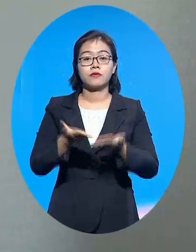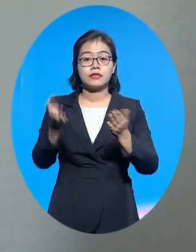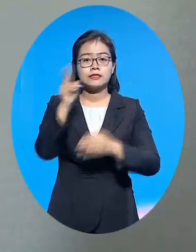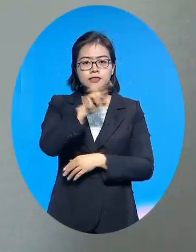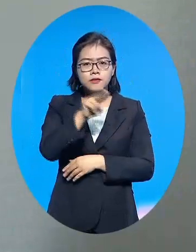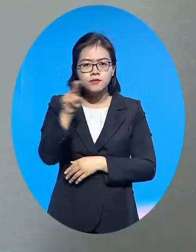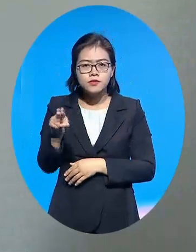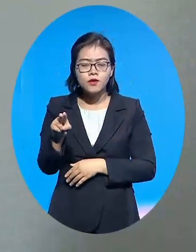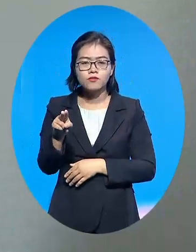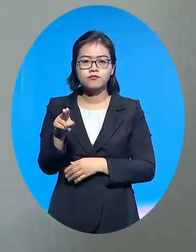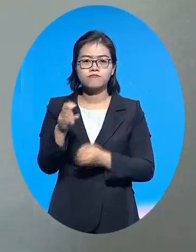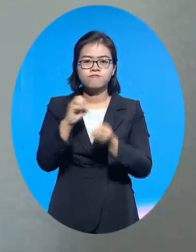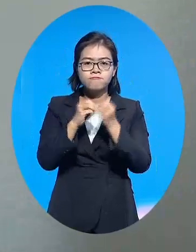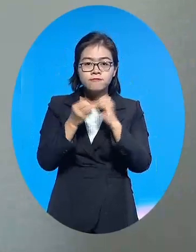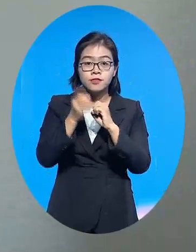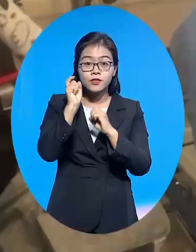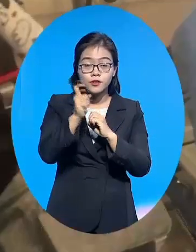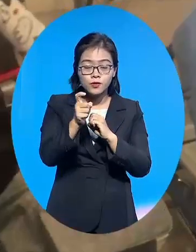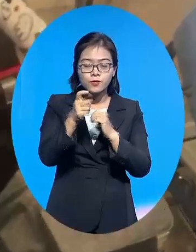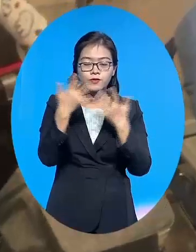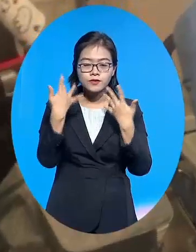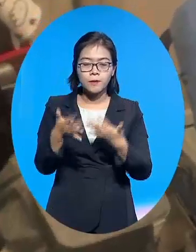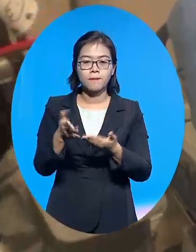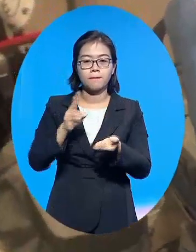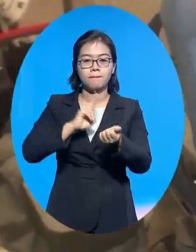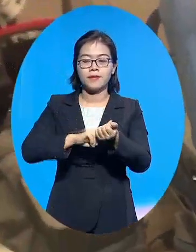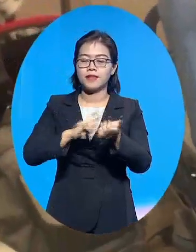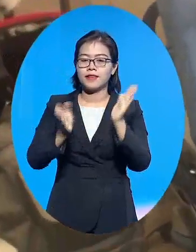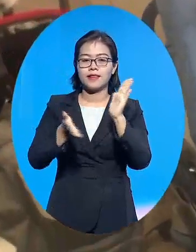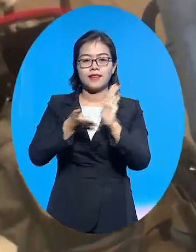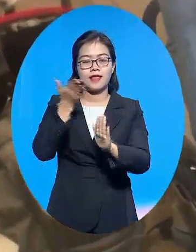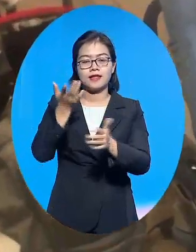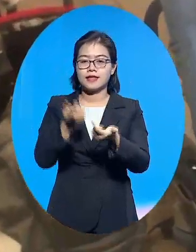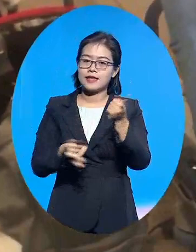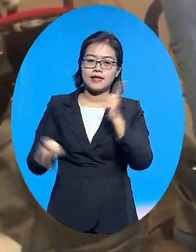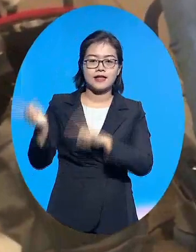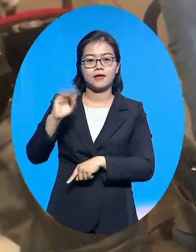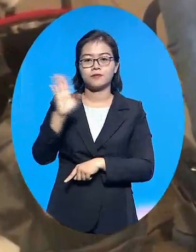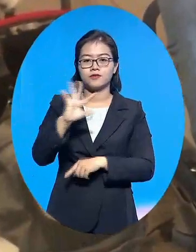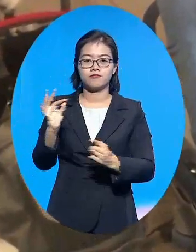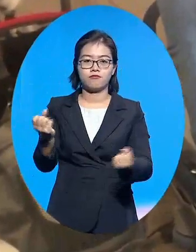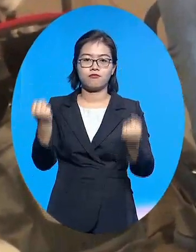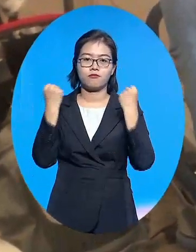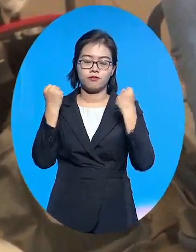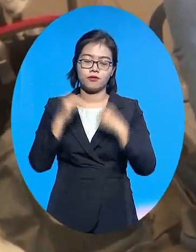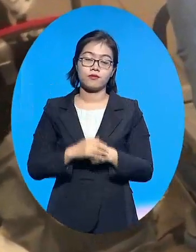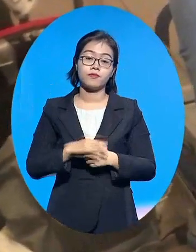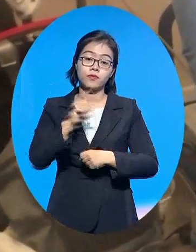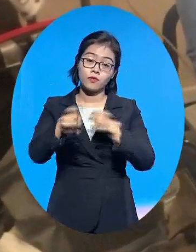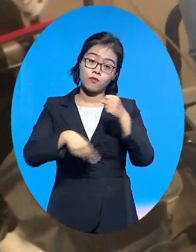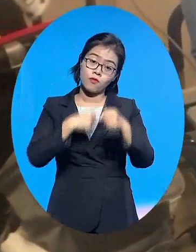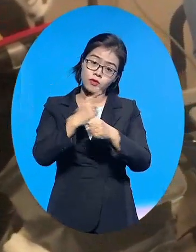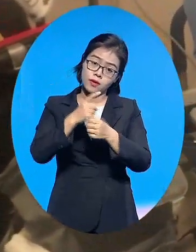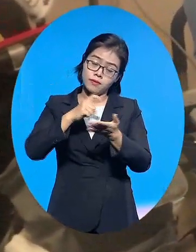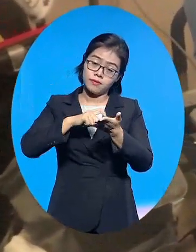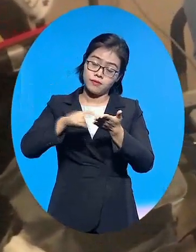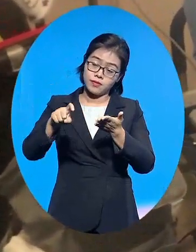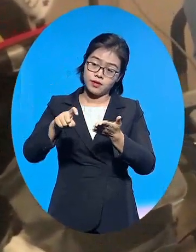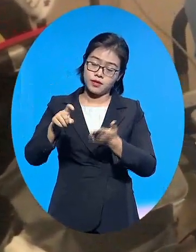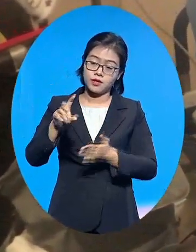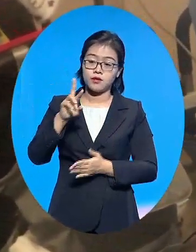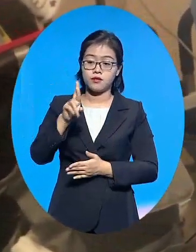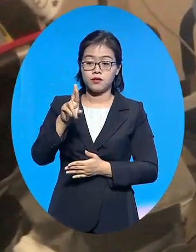hầu hết người bệnh sẽ khôi phục hoàn toàn theo các số liệu từ cdc Mỹ mỗi năm Mỹ ghi nhận trung bình 58.000 ca nhiễm